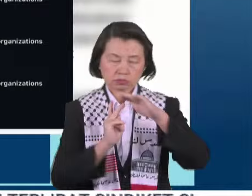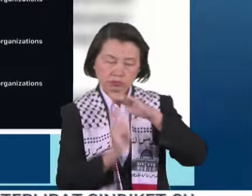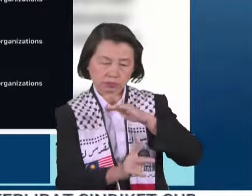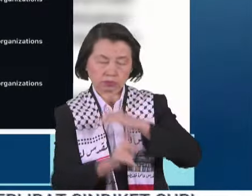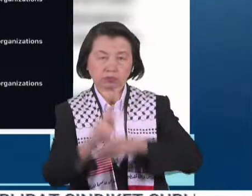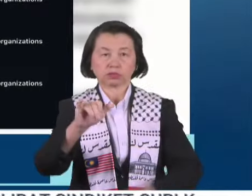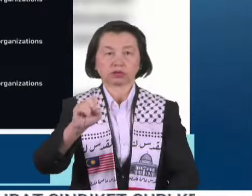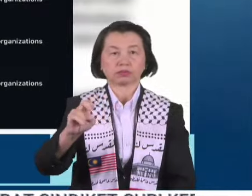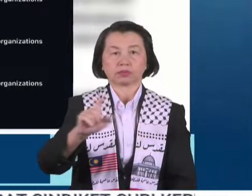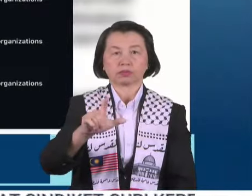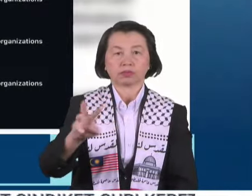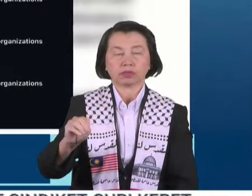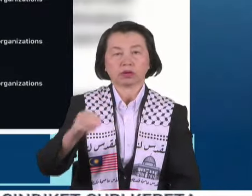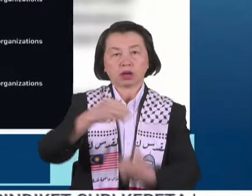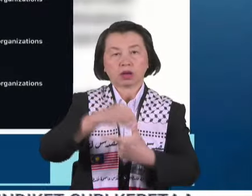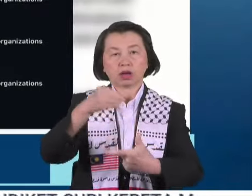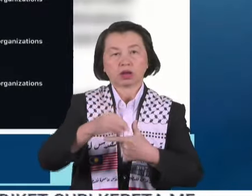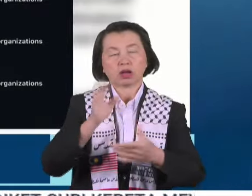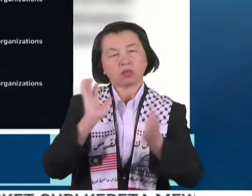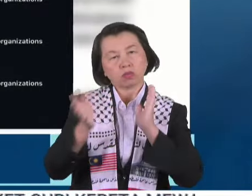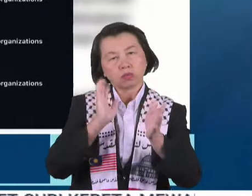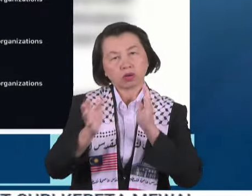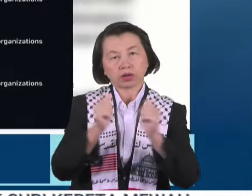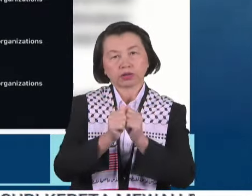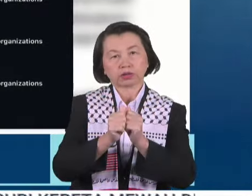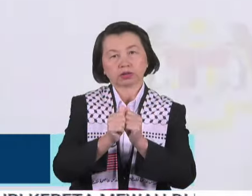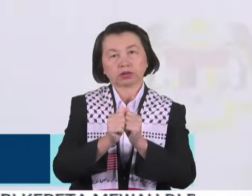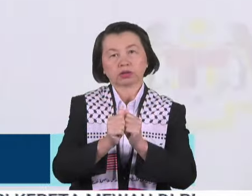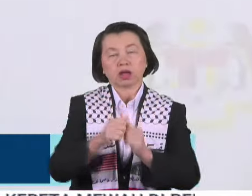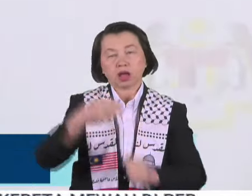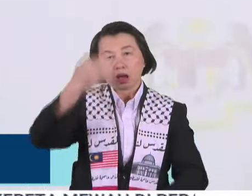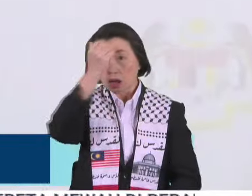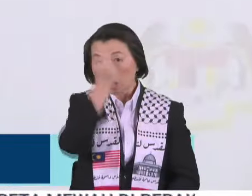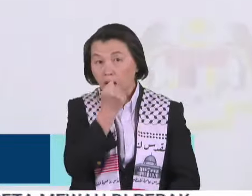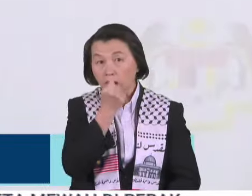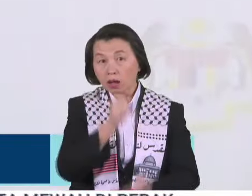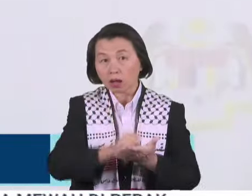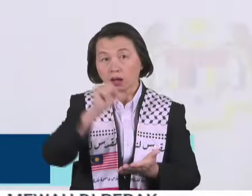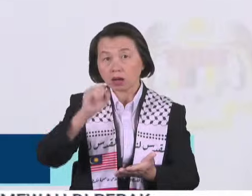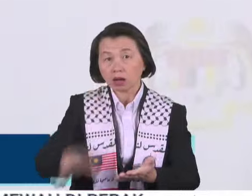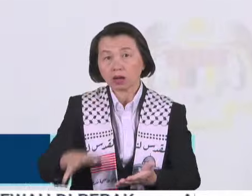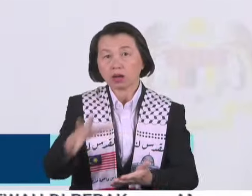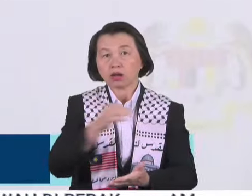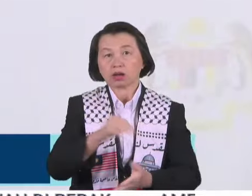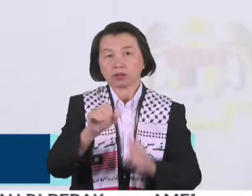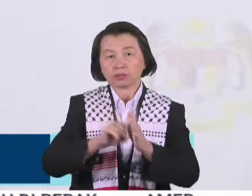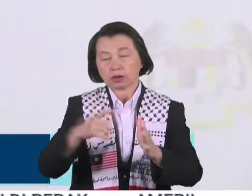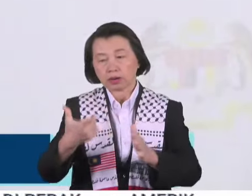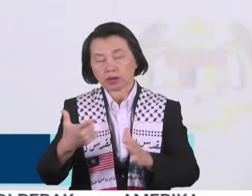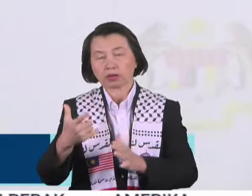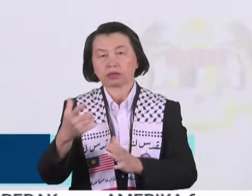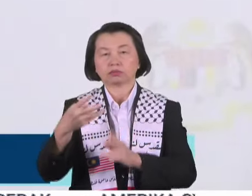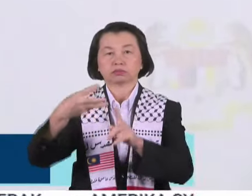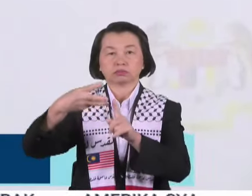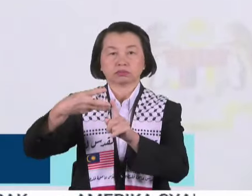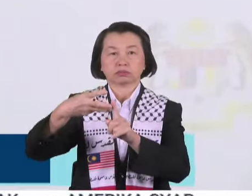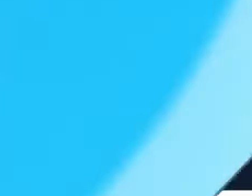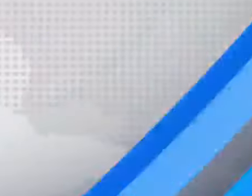pembunuhan Ismail Haniyeh atau perbualan dengan wakil sahib Hamas diturunkan selain Bernama Radio.